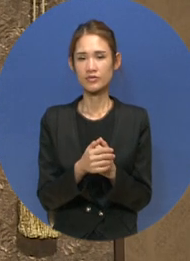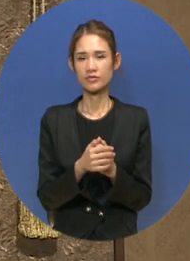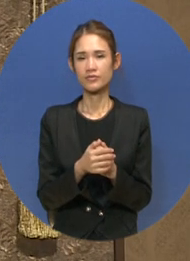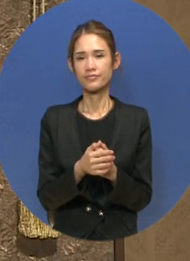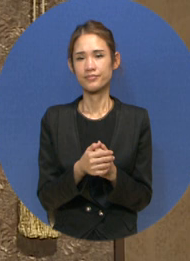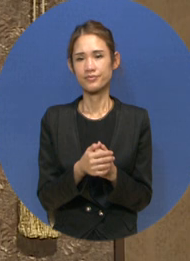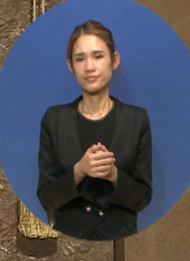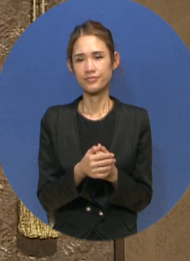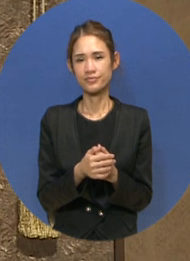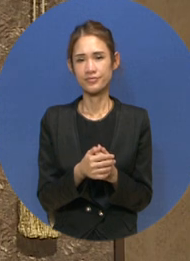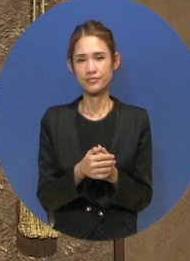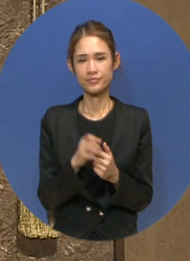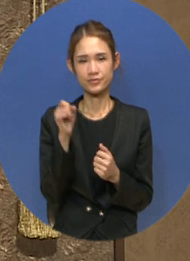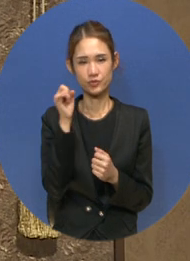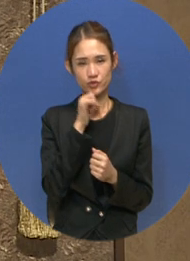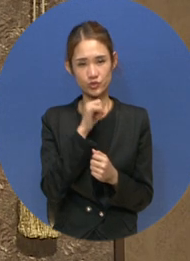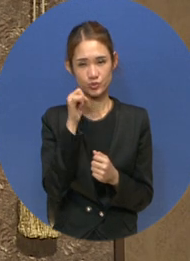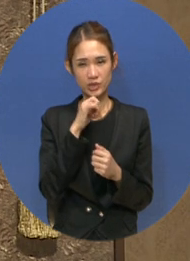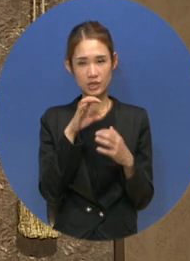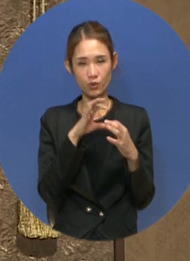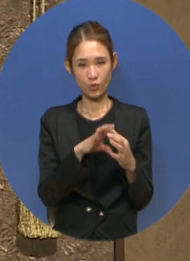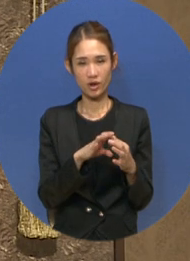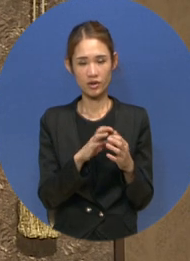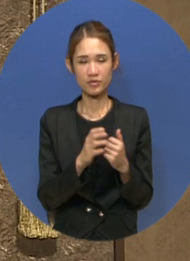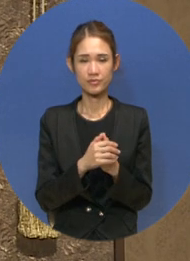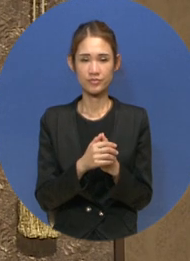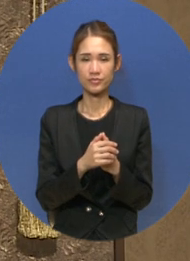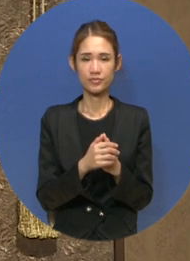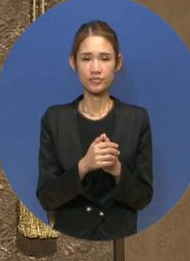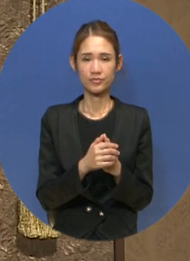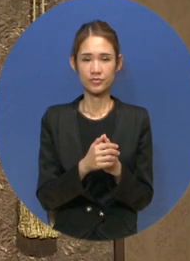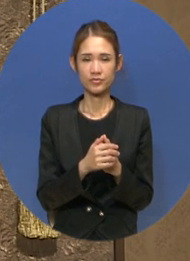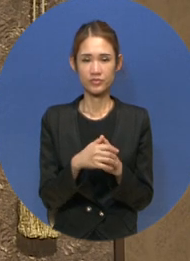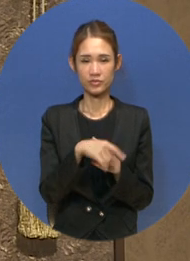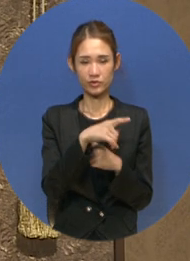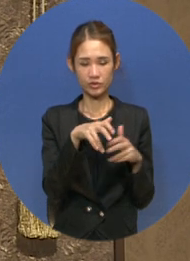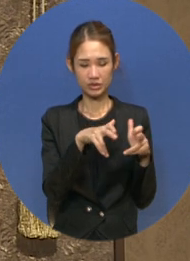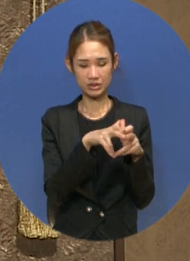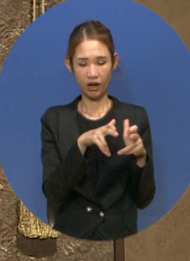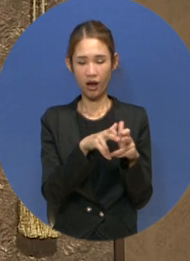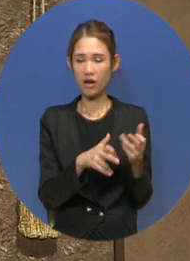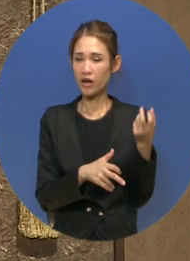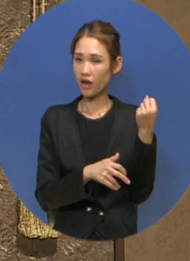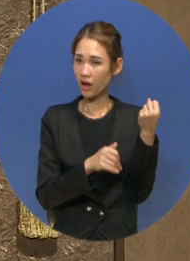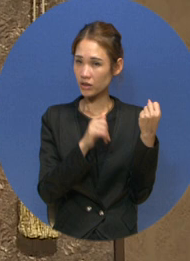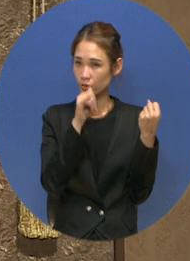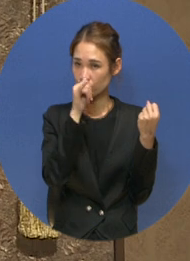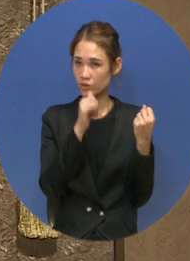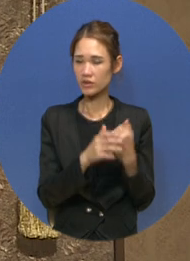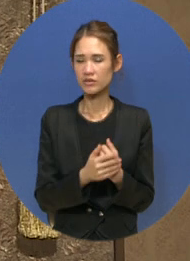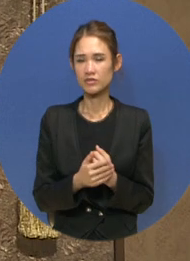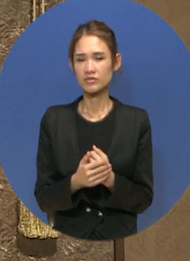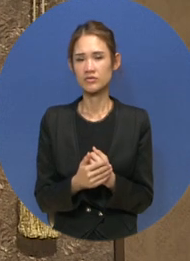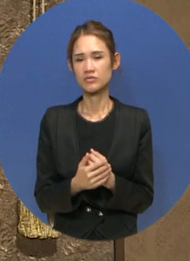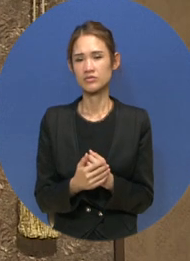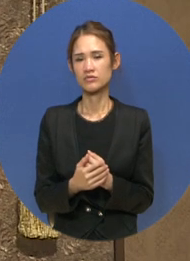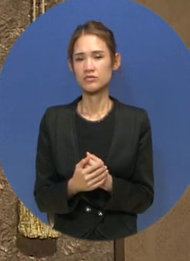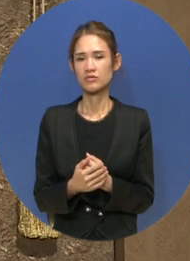예. 취미 여가에 대한 부분도 있고요. 그분들이 장애가 있다고